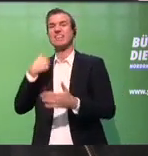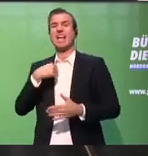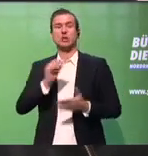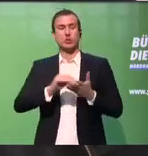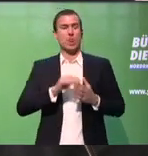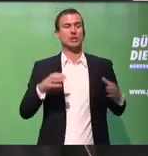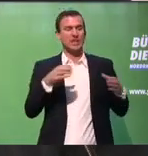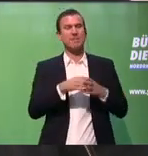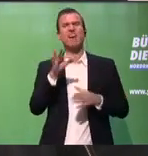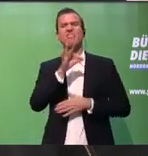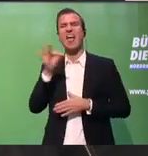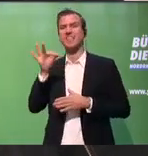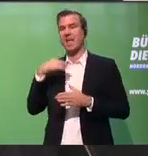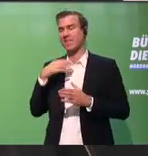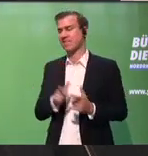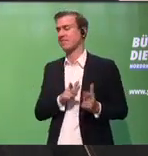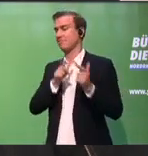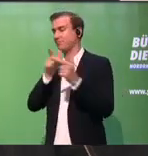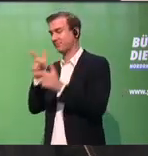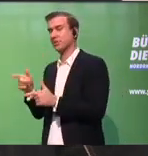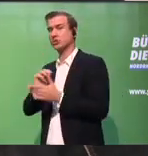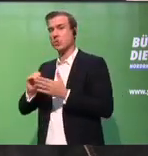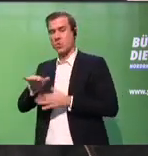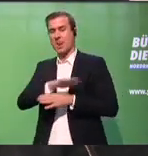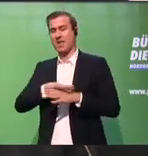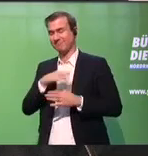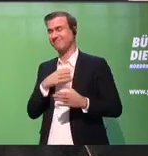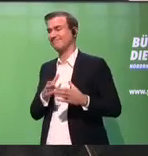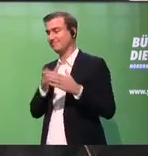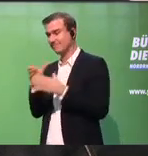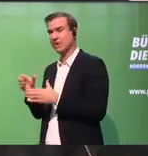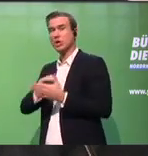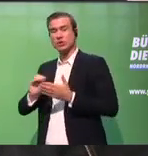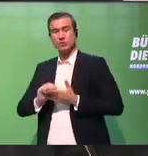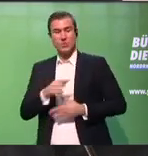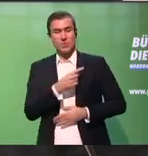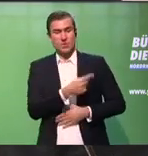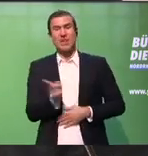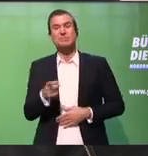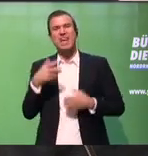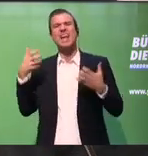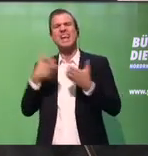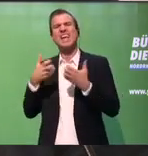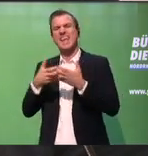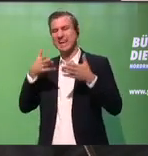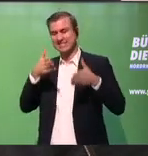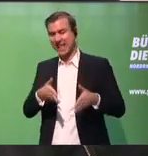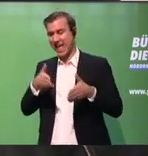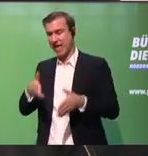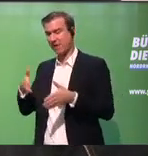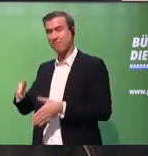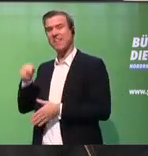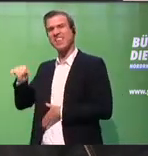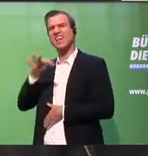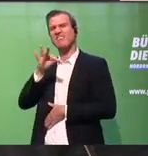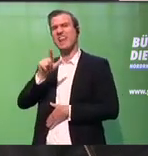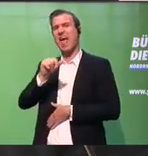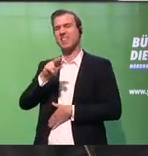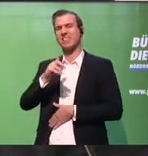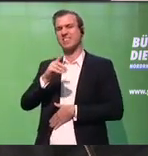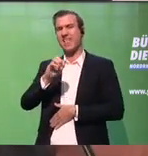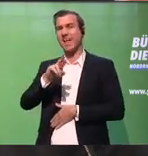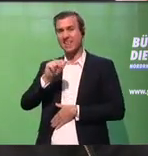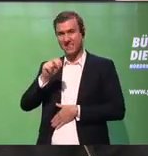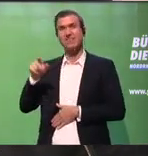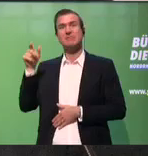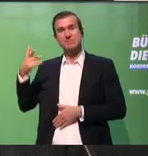gewesen. Und Schülerinnen aus Nordrhein-Westfalen haben an den Kriegsgräbern in Flandern, sowohl